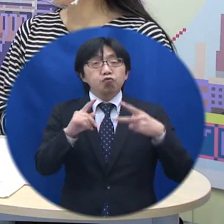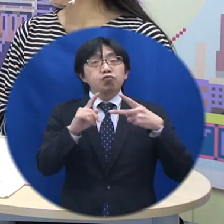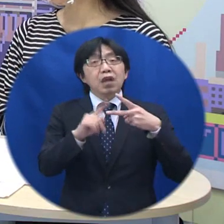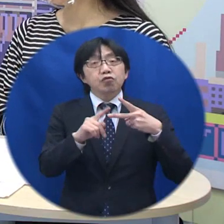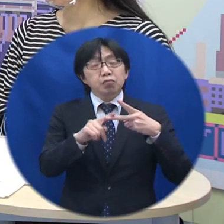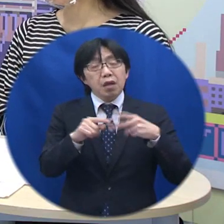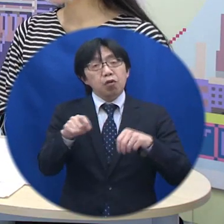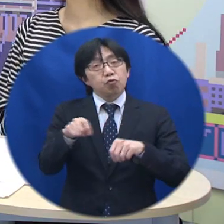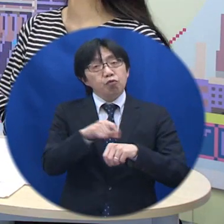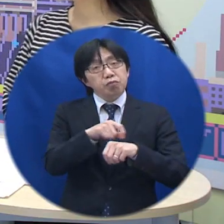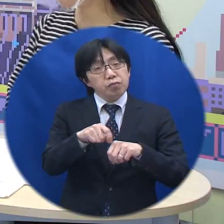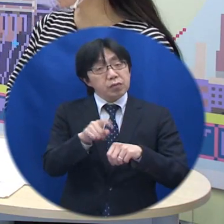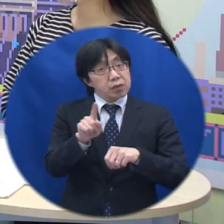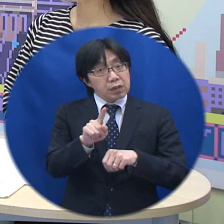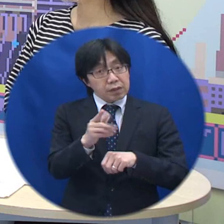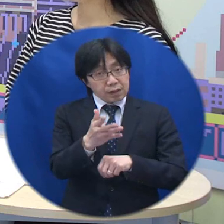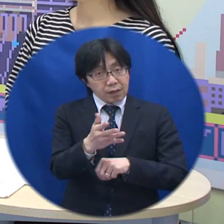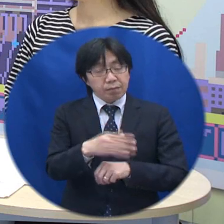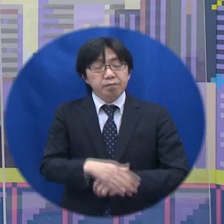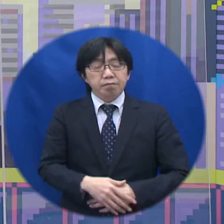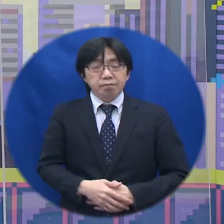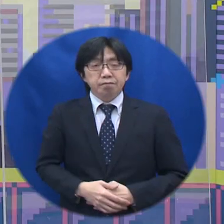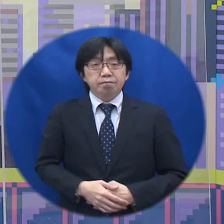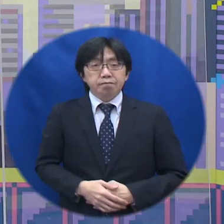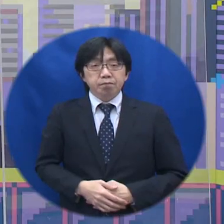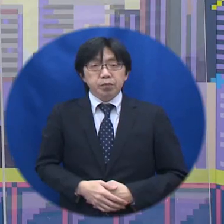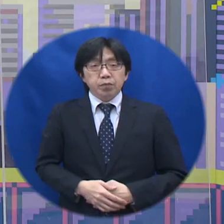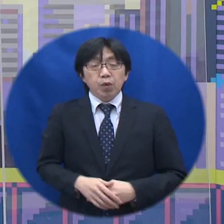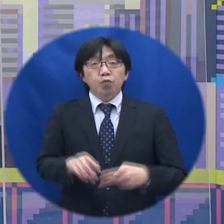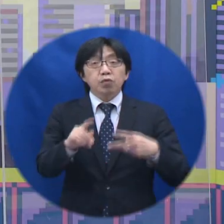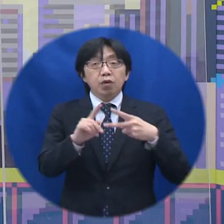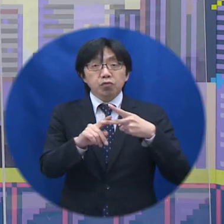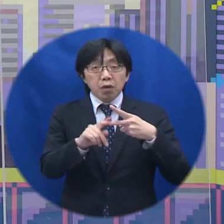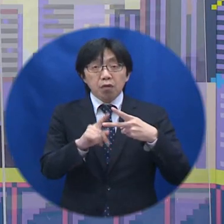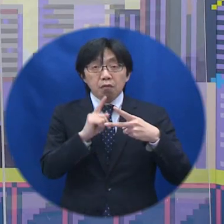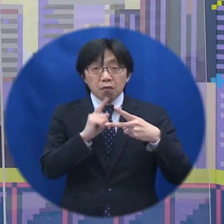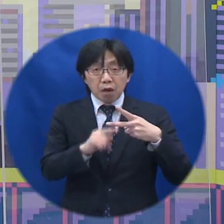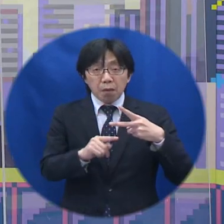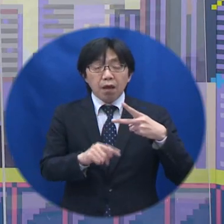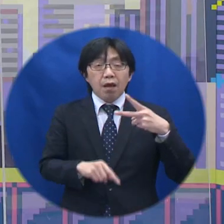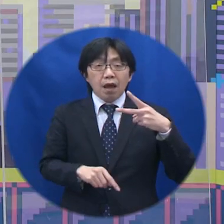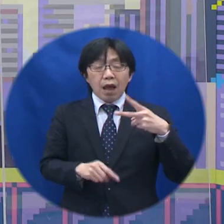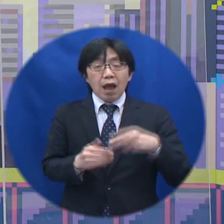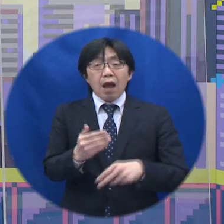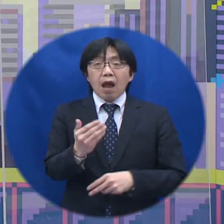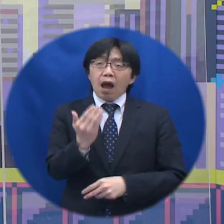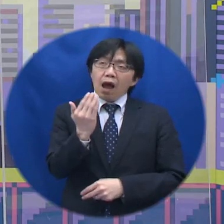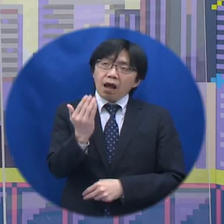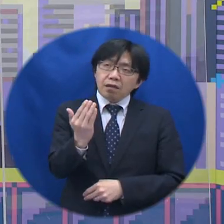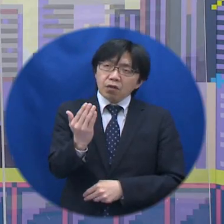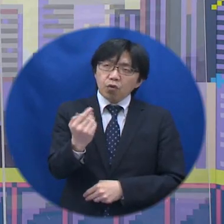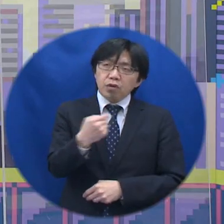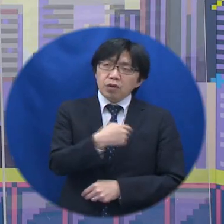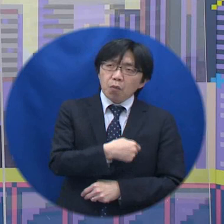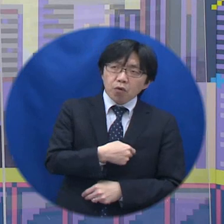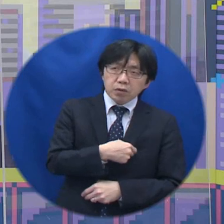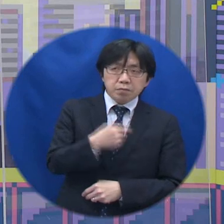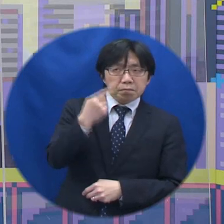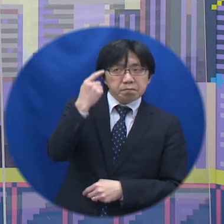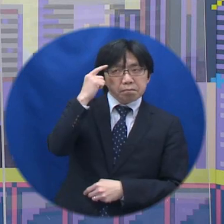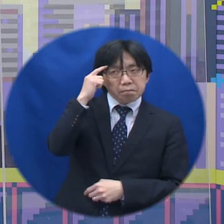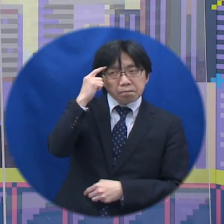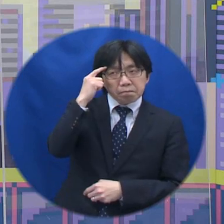つ目の特性についてお願いします。 はい、2つ目は相手の気持ちや都合を考えて行動した